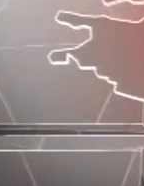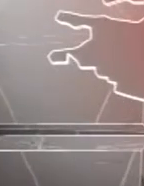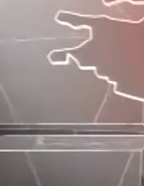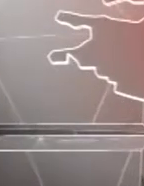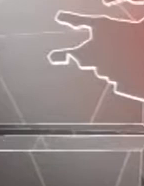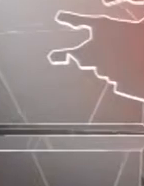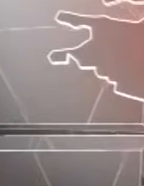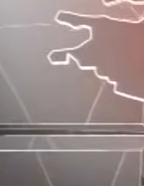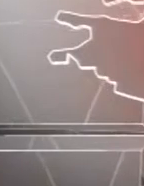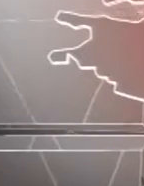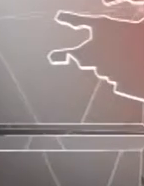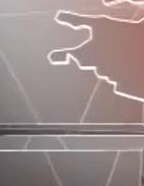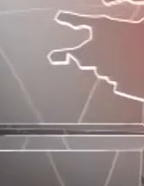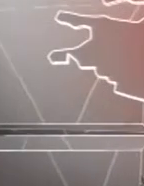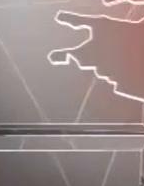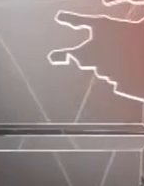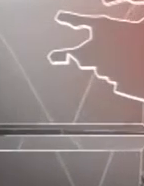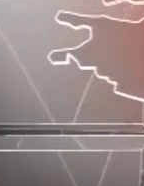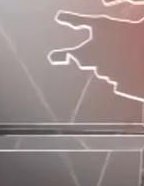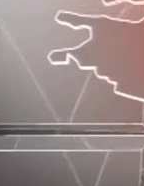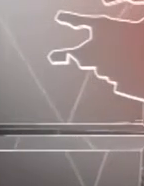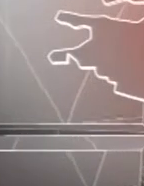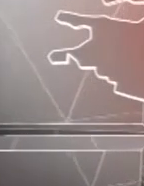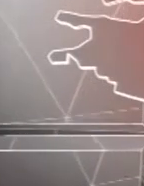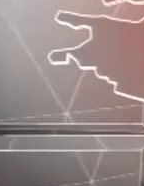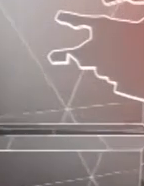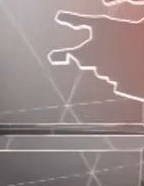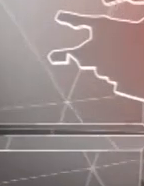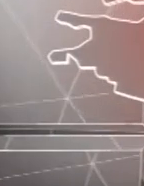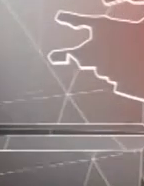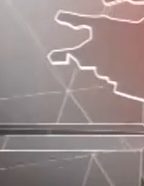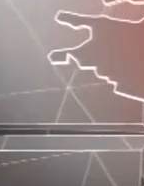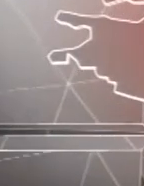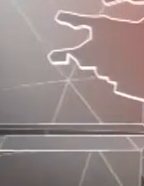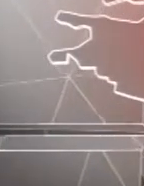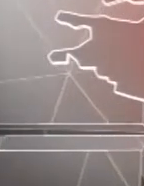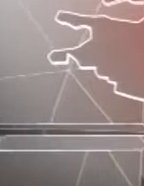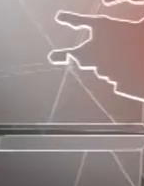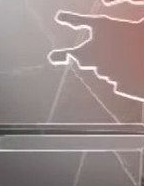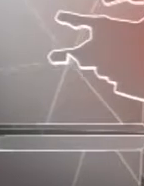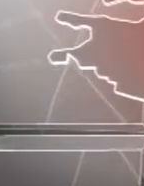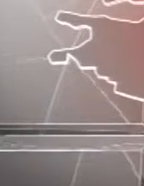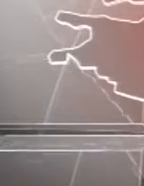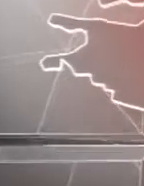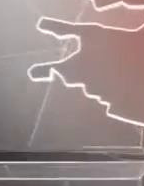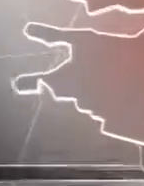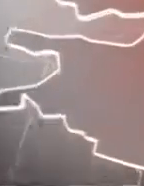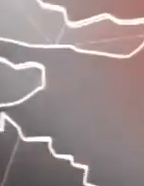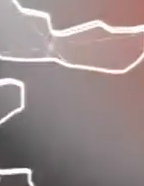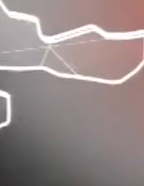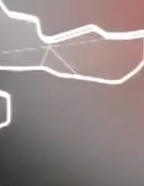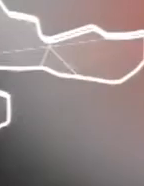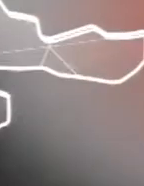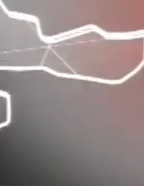повітрі очікуються заморозки до 0,5 градусів. Вдень плюс 13, плюс 18. По Херсону